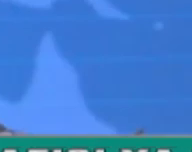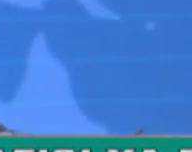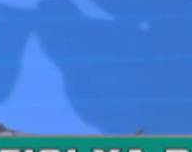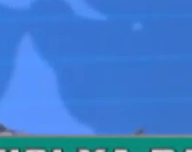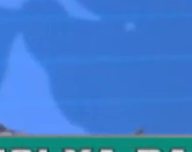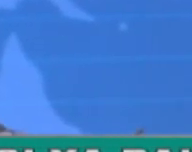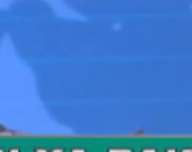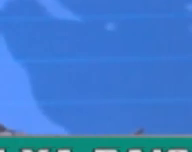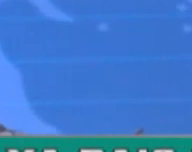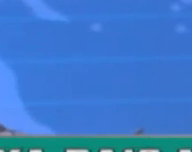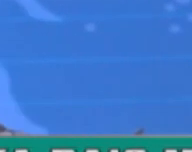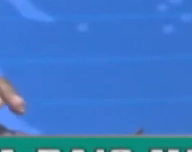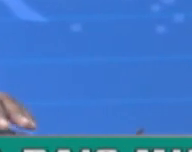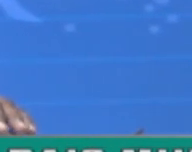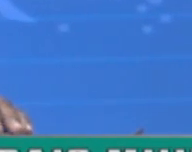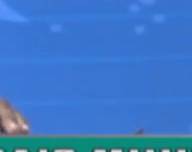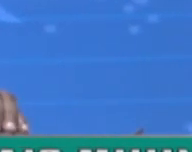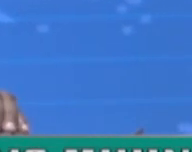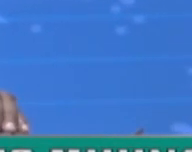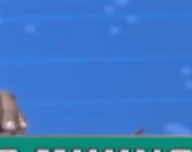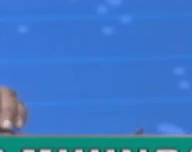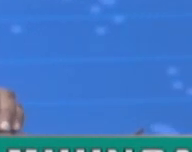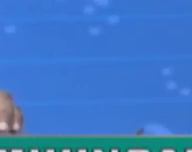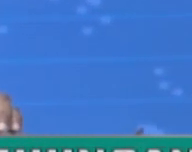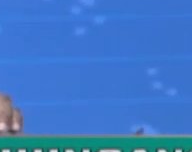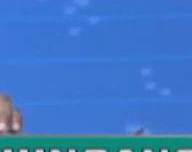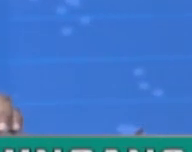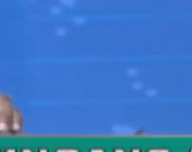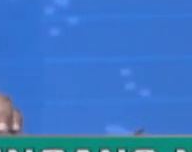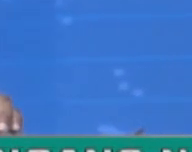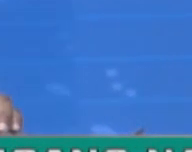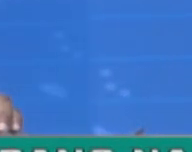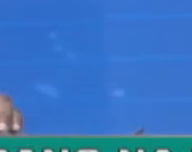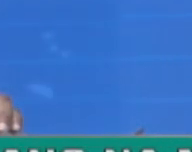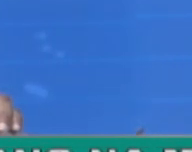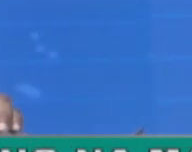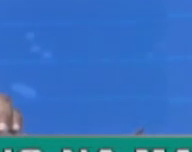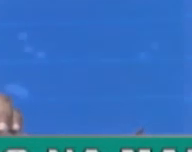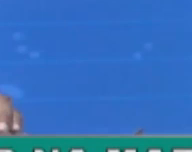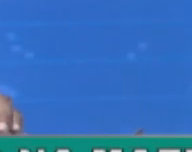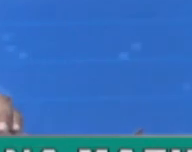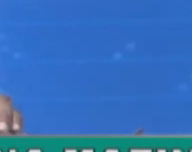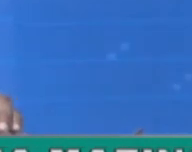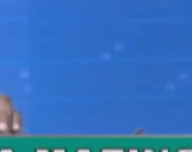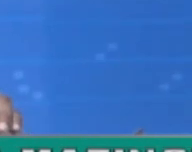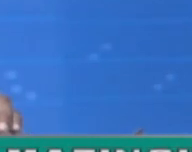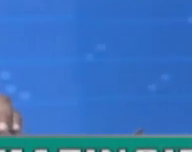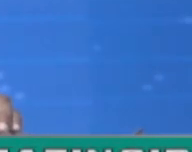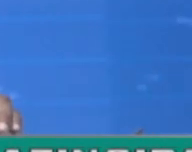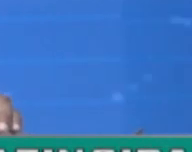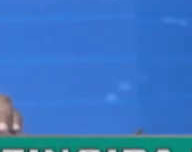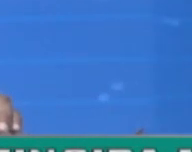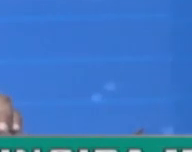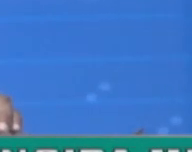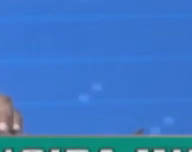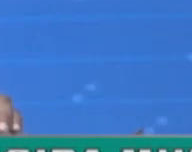Abdullah. Kijana mmoja aliyetambulika kwa jina la Daudi Charles Goroba, mkazi